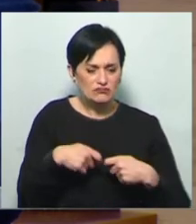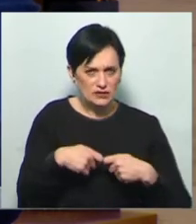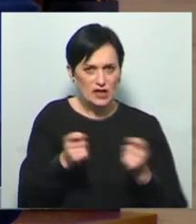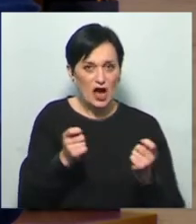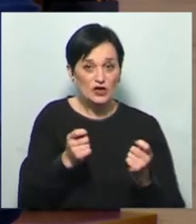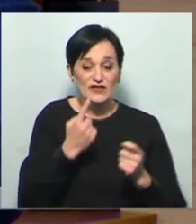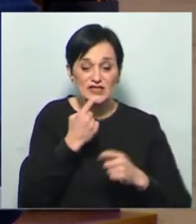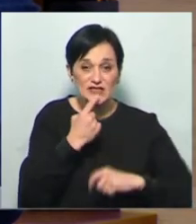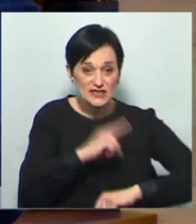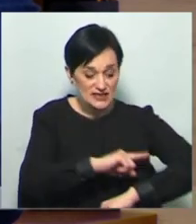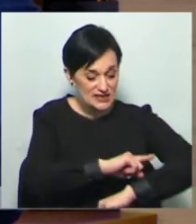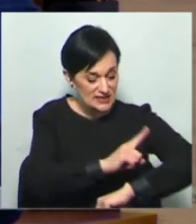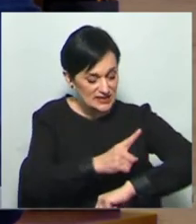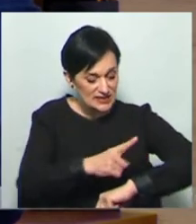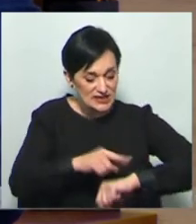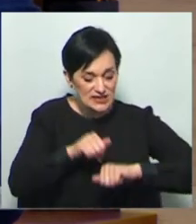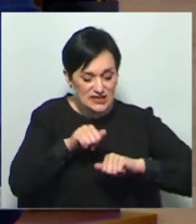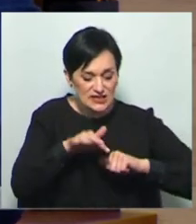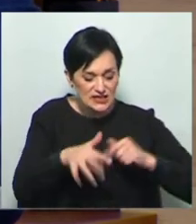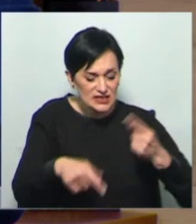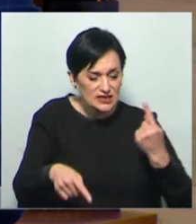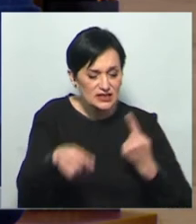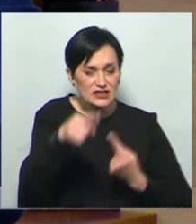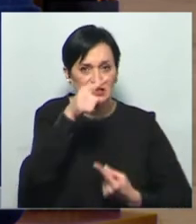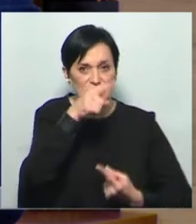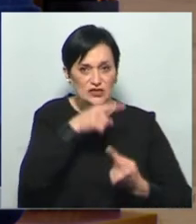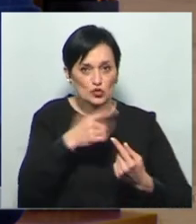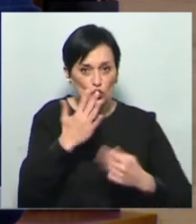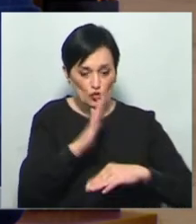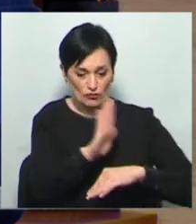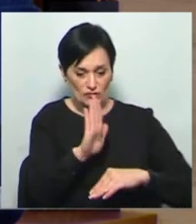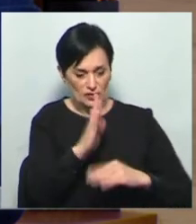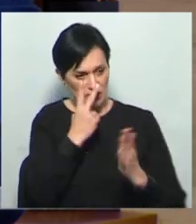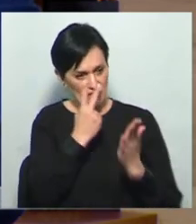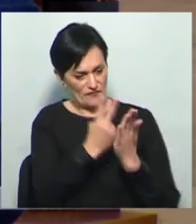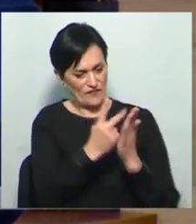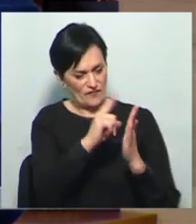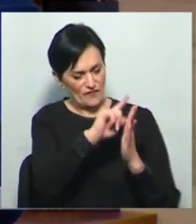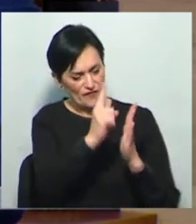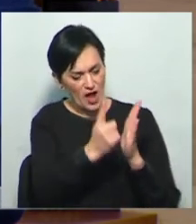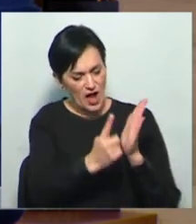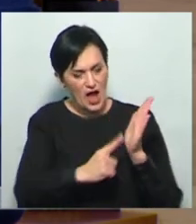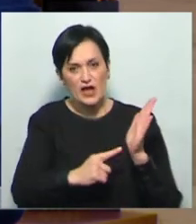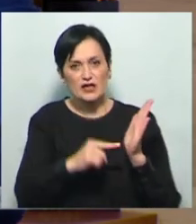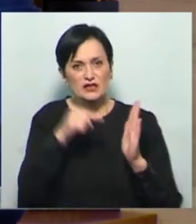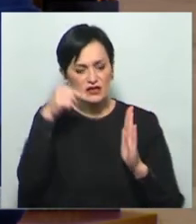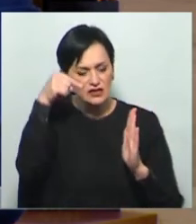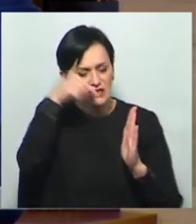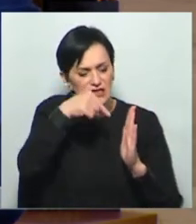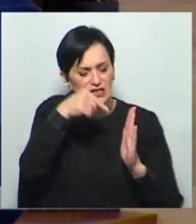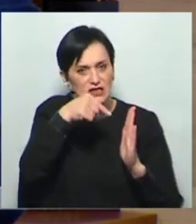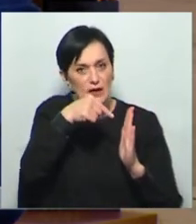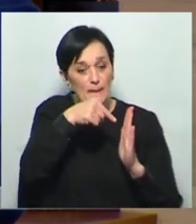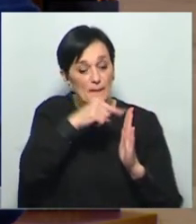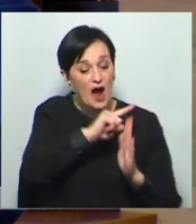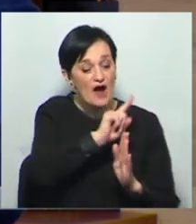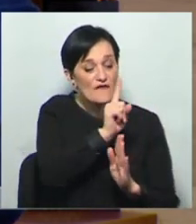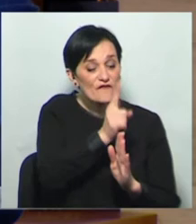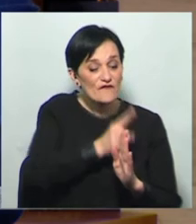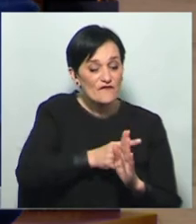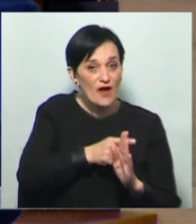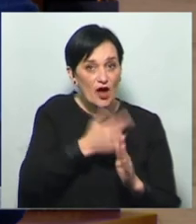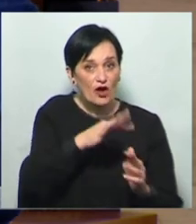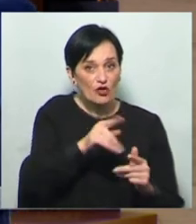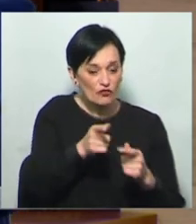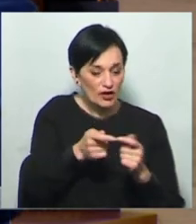ამ სისხლის ჰემოდინამიკის დარღვევამ ზედაპირულ ვენებში უკვე გამოიწვია ღრმა ვენების ესე ვთქვათ